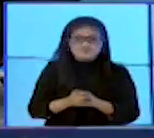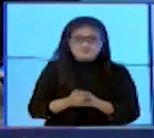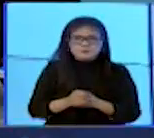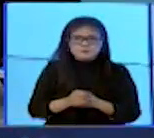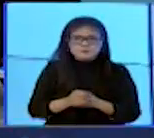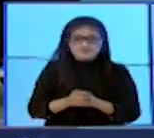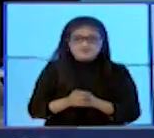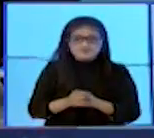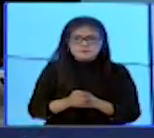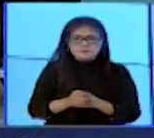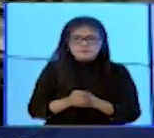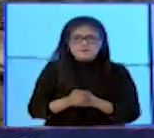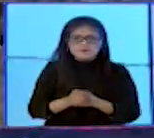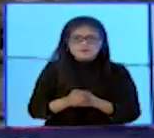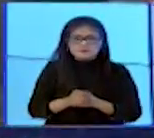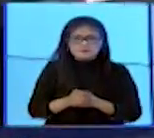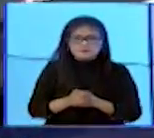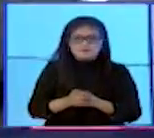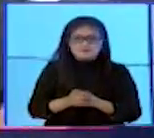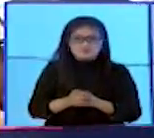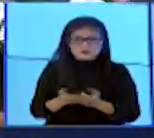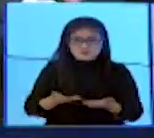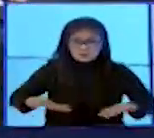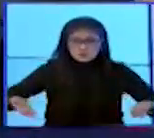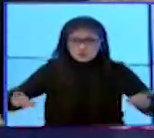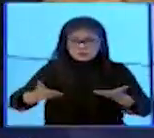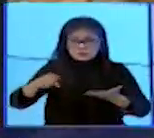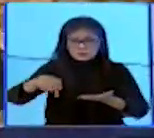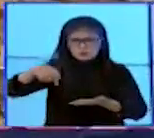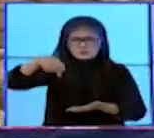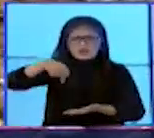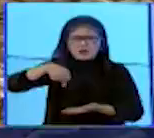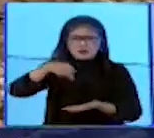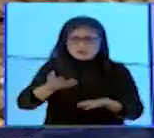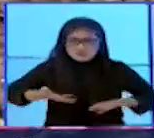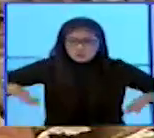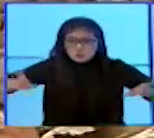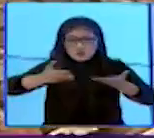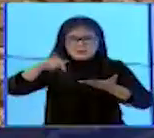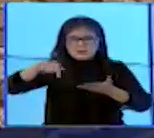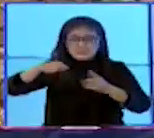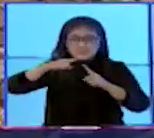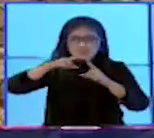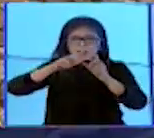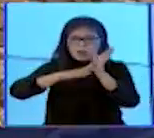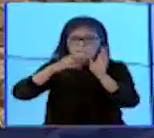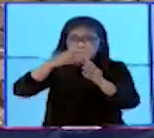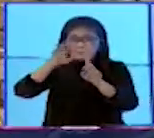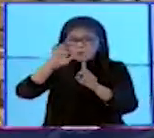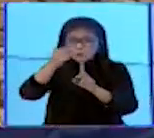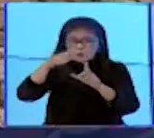Jakarta Barat Hai pemirsa beginilah suasana terkini di kawasan pos Pasar Duri Duri Selatan Tambora